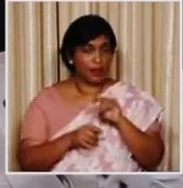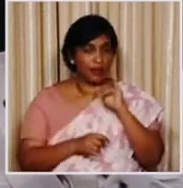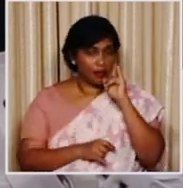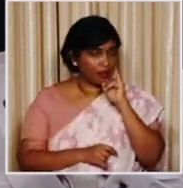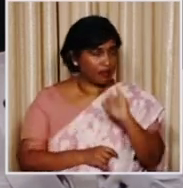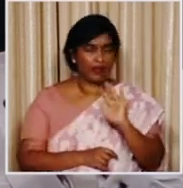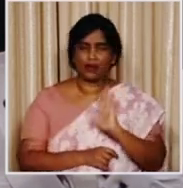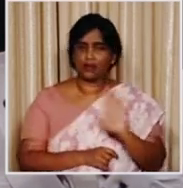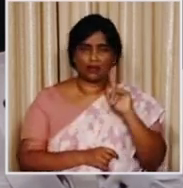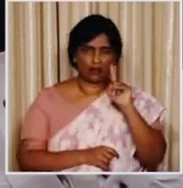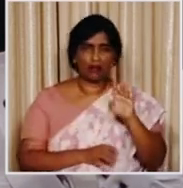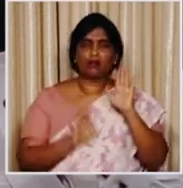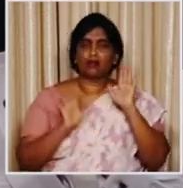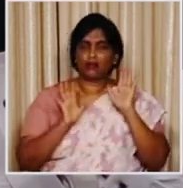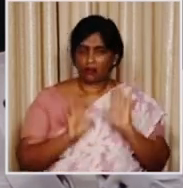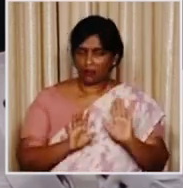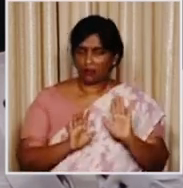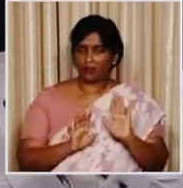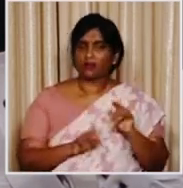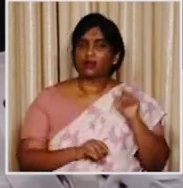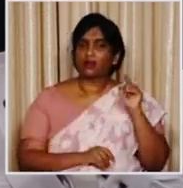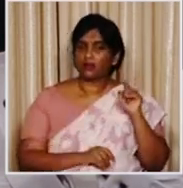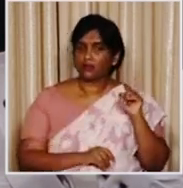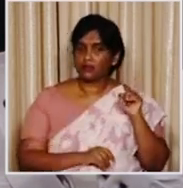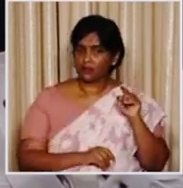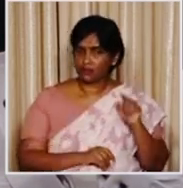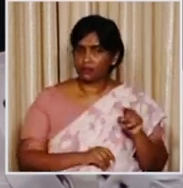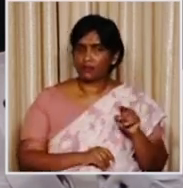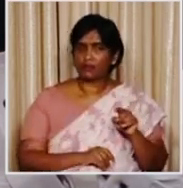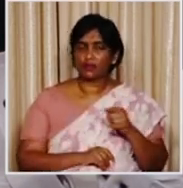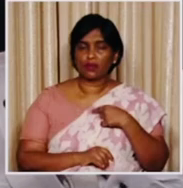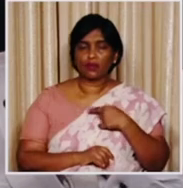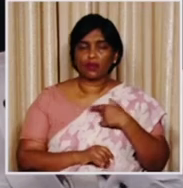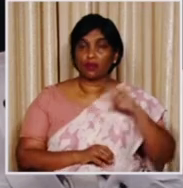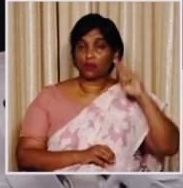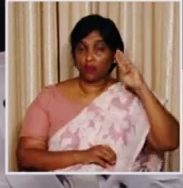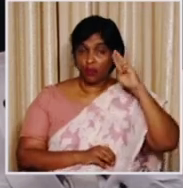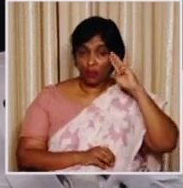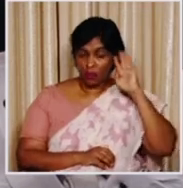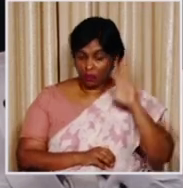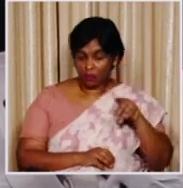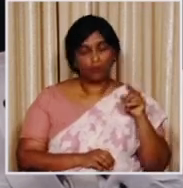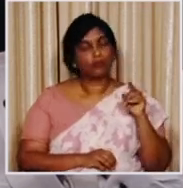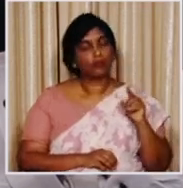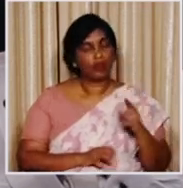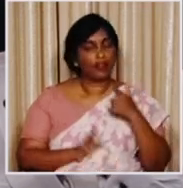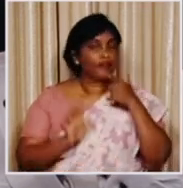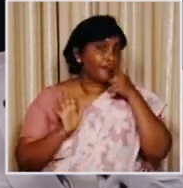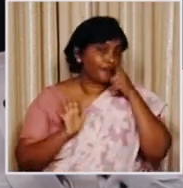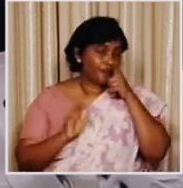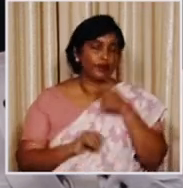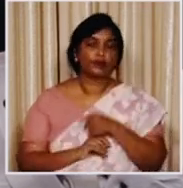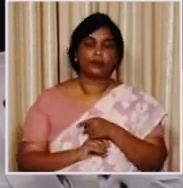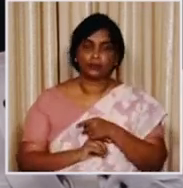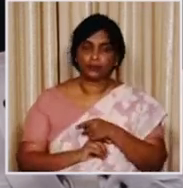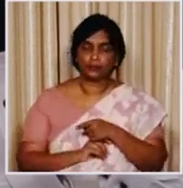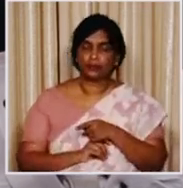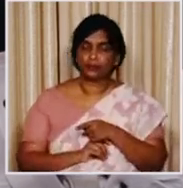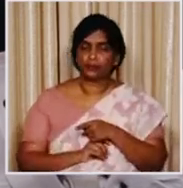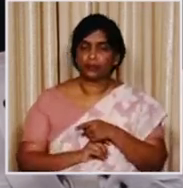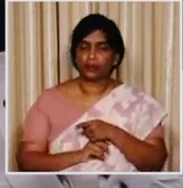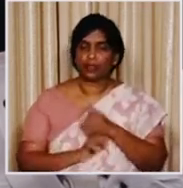දෙයක් නෙවෙයි. නමුත් මේ මේ දිවුරුම් දීමේ මේ වීඩියෝ පටිය